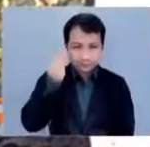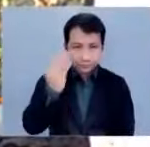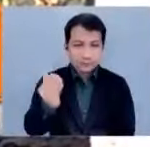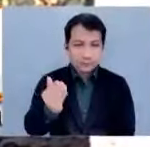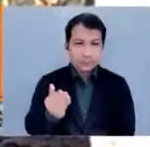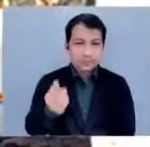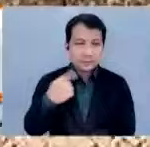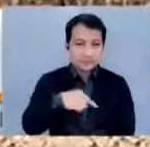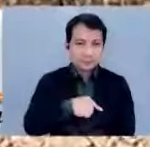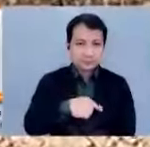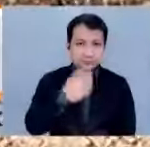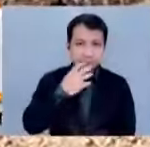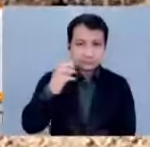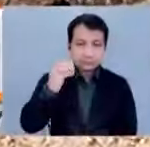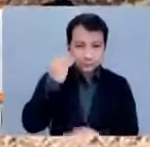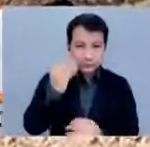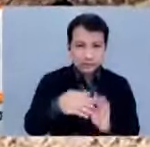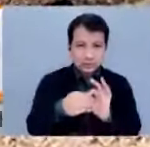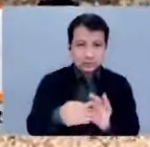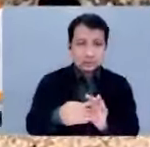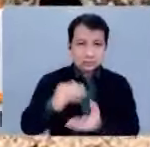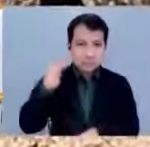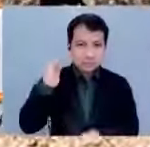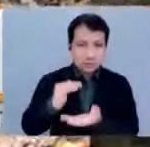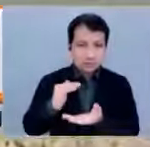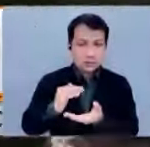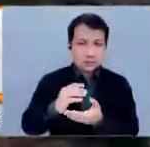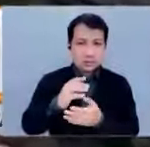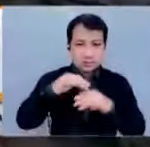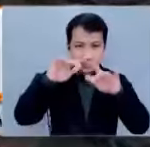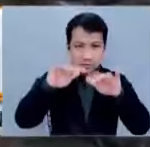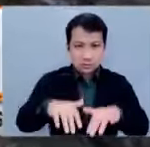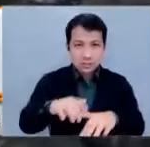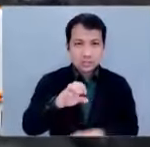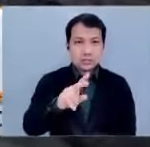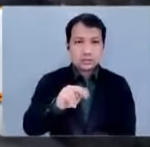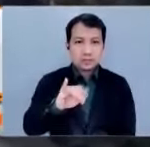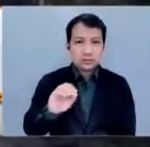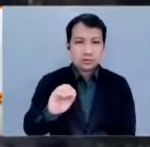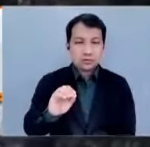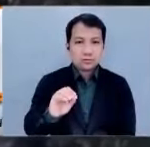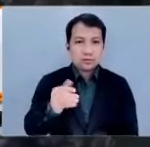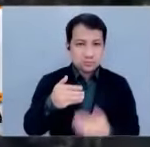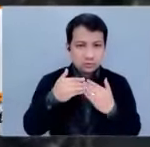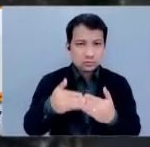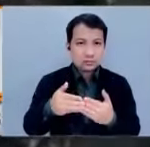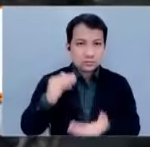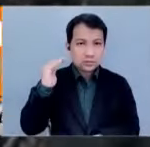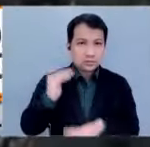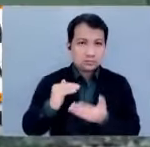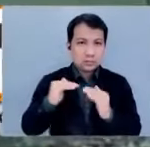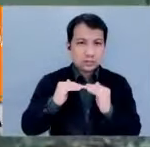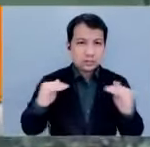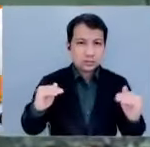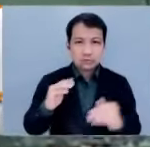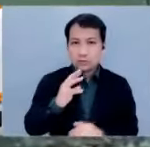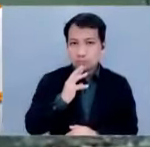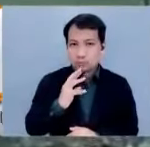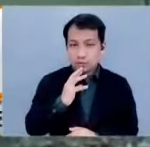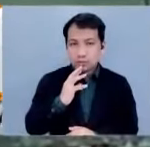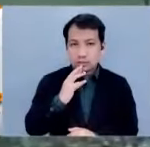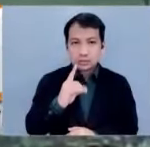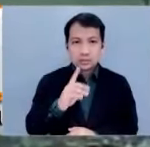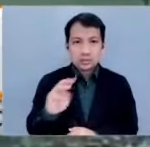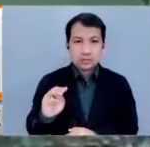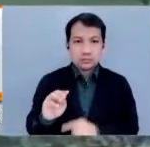tag-init, inaasahang bawas ang pag-ulan dahil sa El Nino. Tinatayang patuloy na bababa ang level ng tubig sa mga dam. Tulad nila na Angat